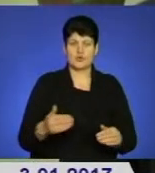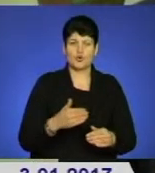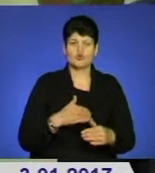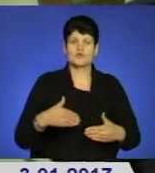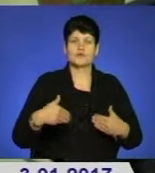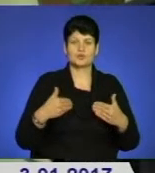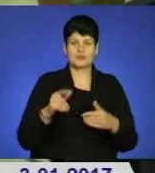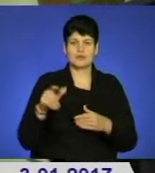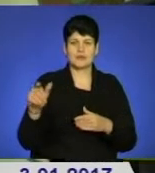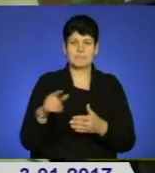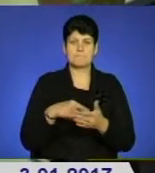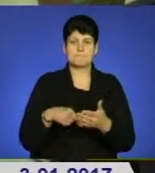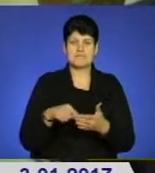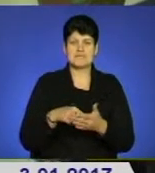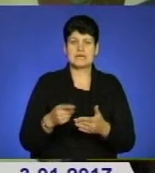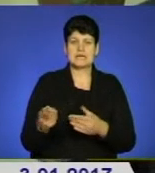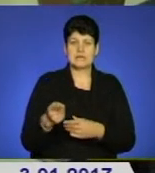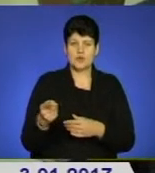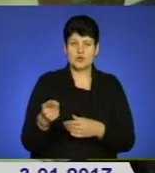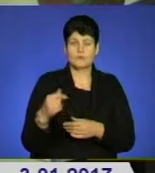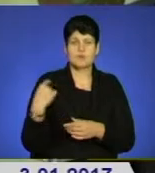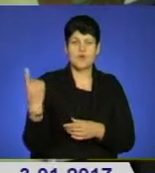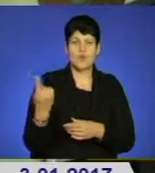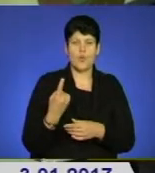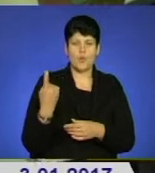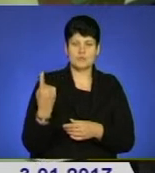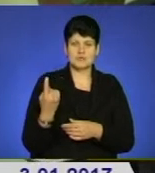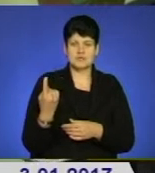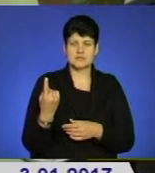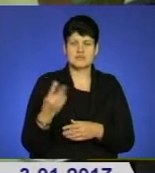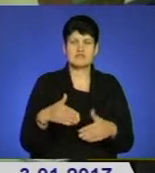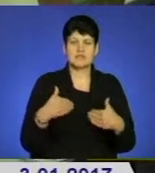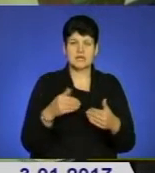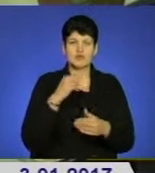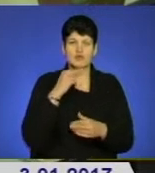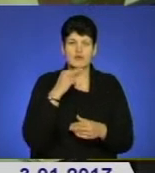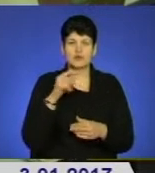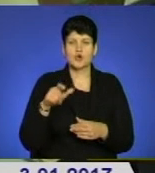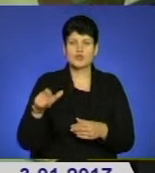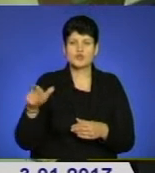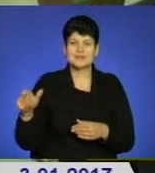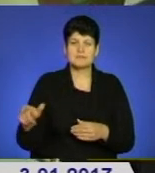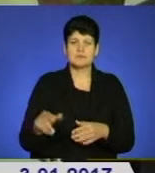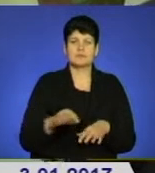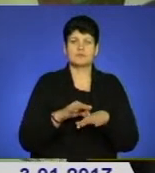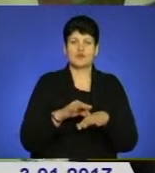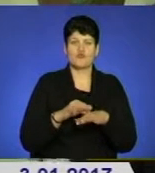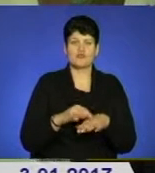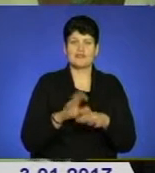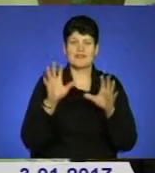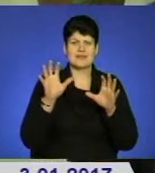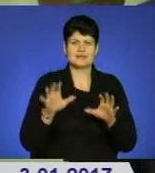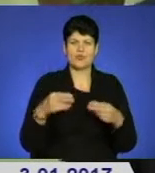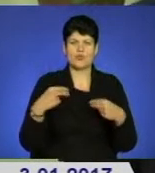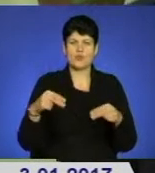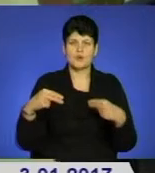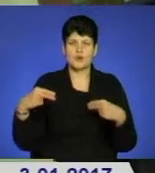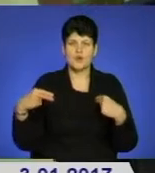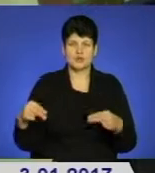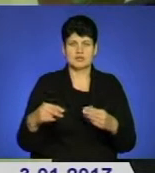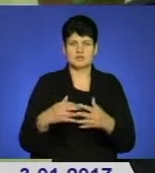громадян міста мешканців міста Тернополя та області, звертати увагу на осіб, які здійснюють незаконний продаж піротехнічних